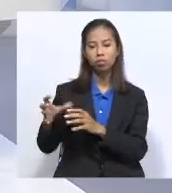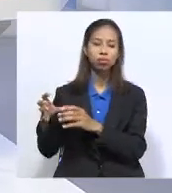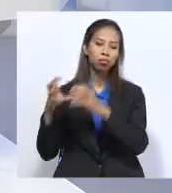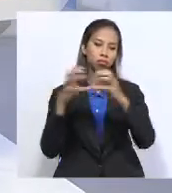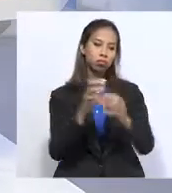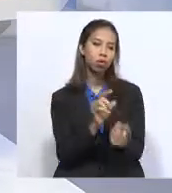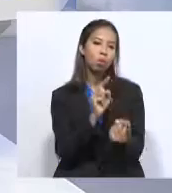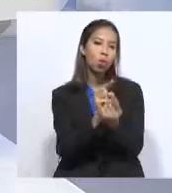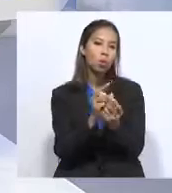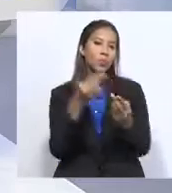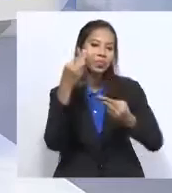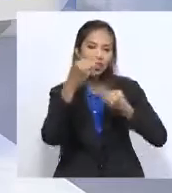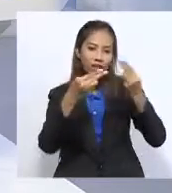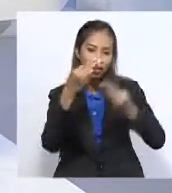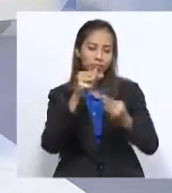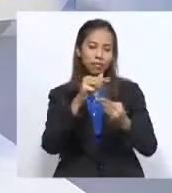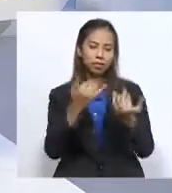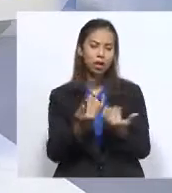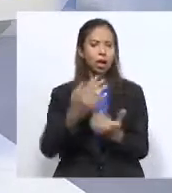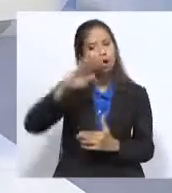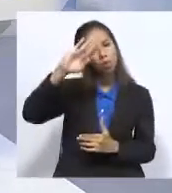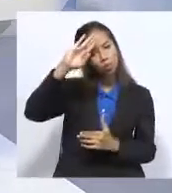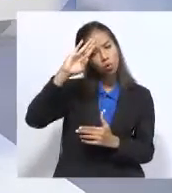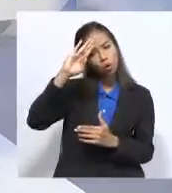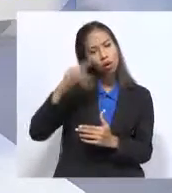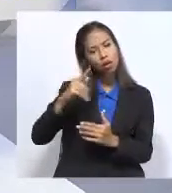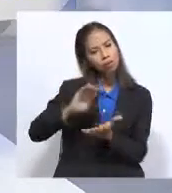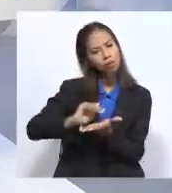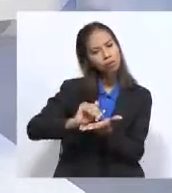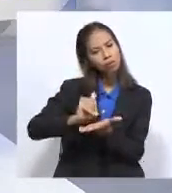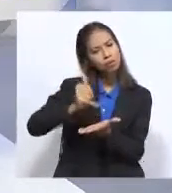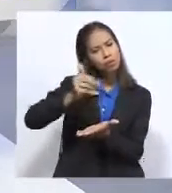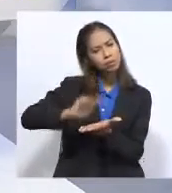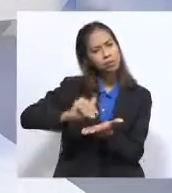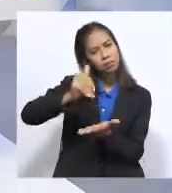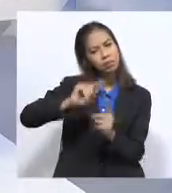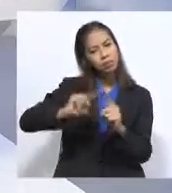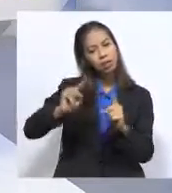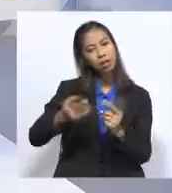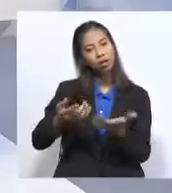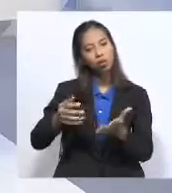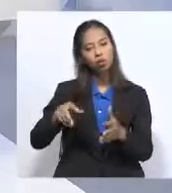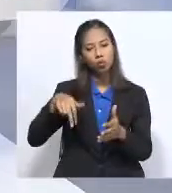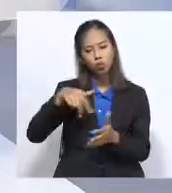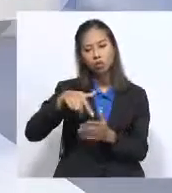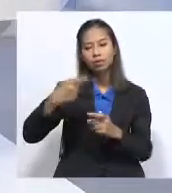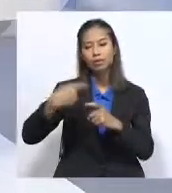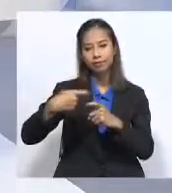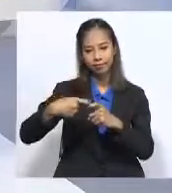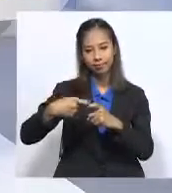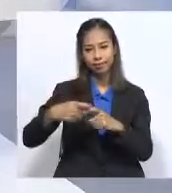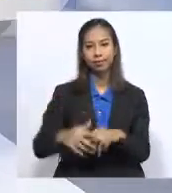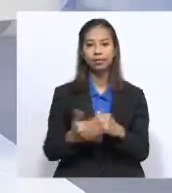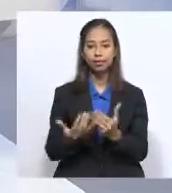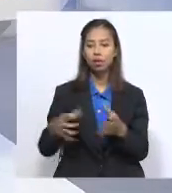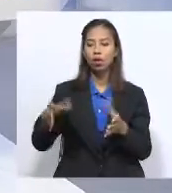ไปเยี่ยมในเรือนจำนะครับก็พบว่าอาการป่วยดีขึ้นแต่ยังคงต้องใช้อุปกรณ์ช่วยในการพยุงตัวเดินอยู่นะครับขณะ